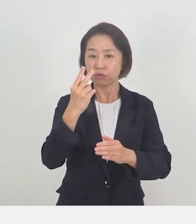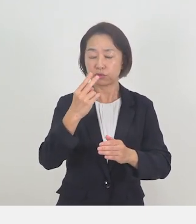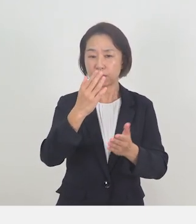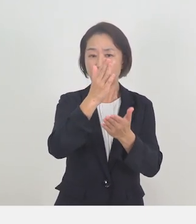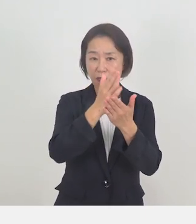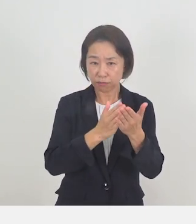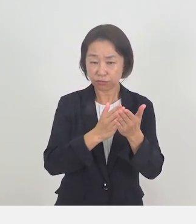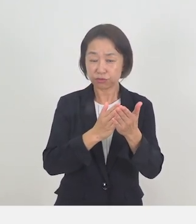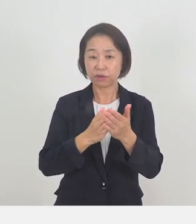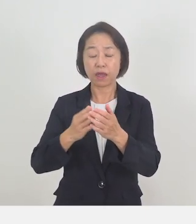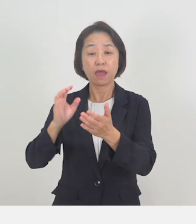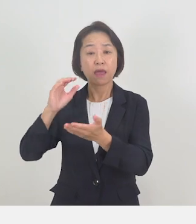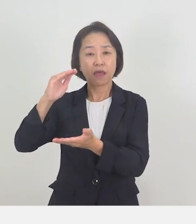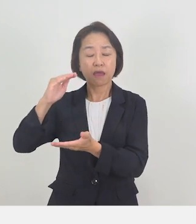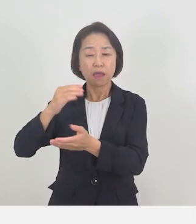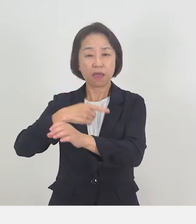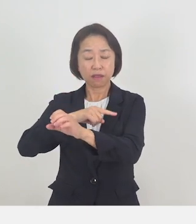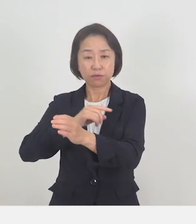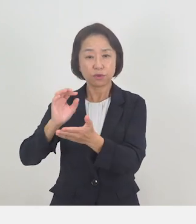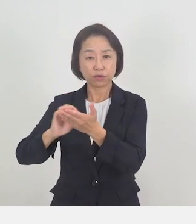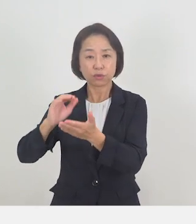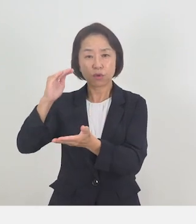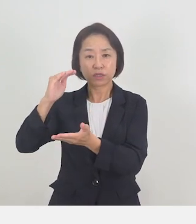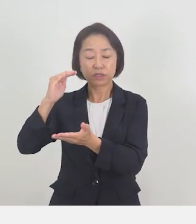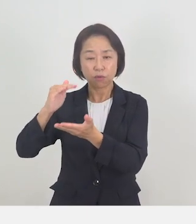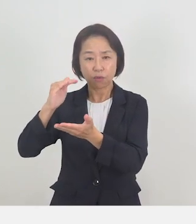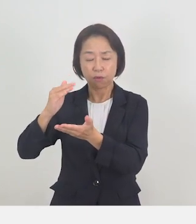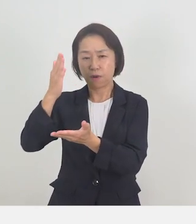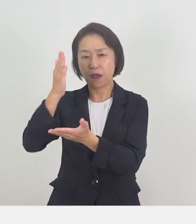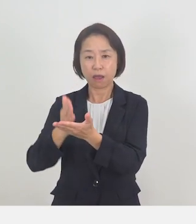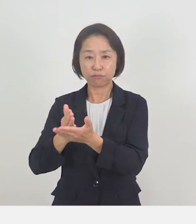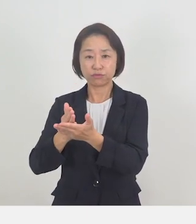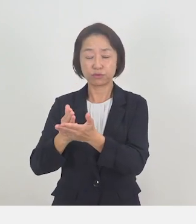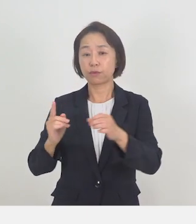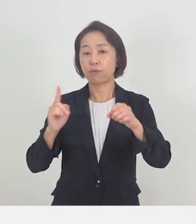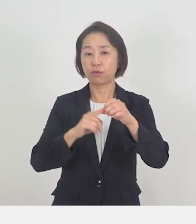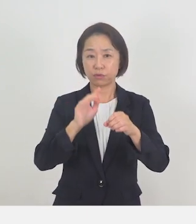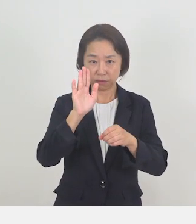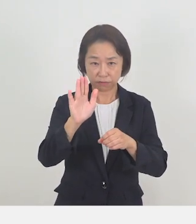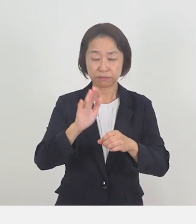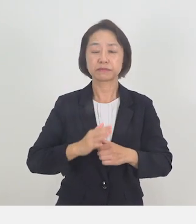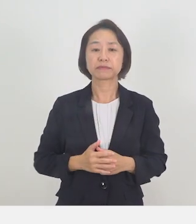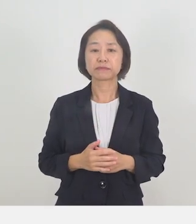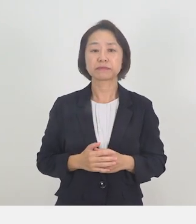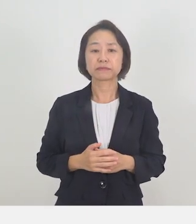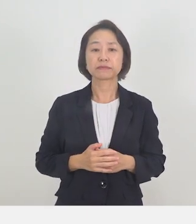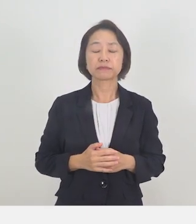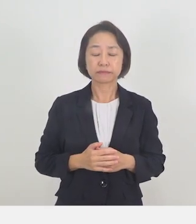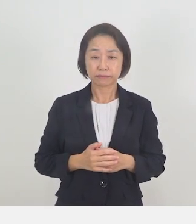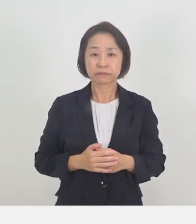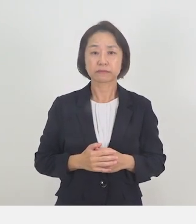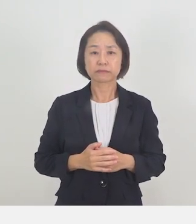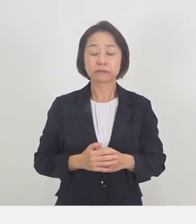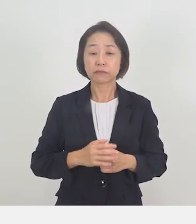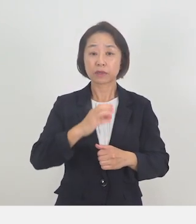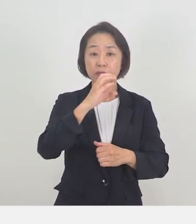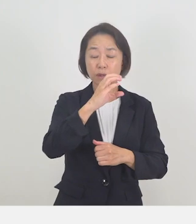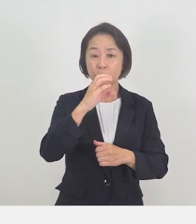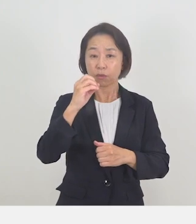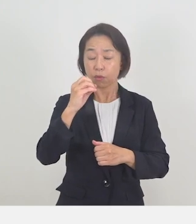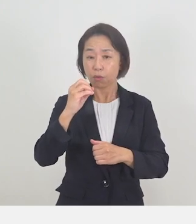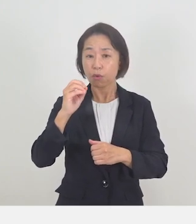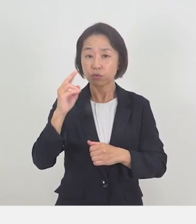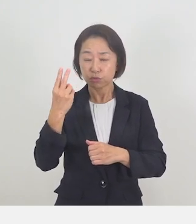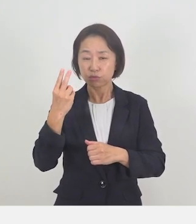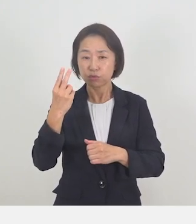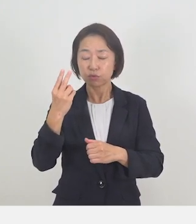消費量の50%削減を目標としていますではそのカーボンハーフへの